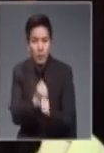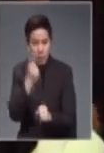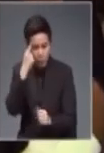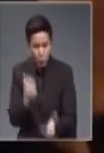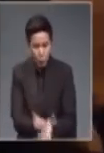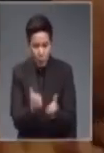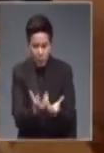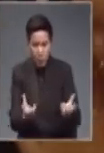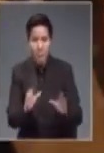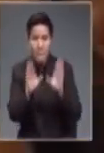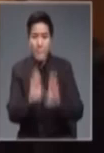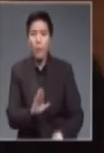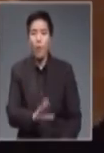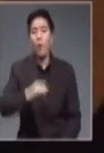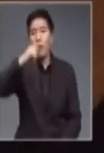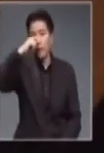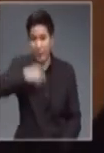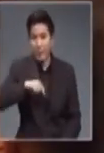ง